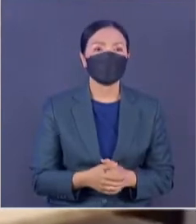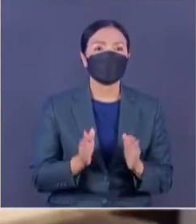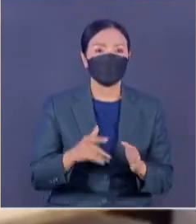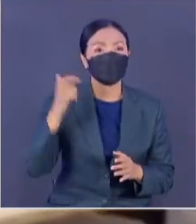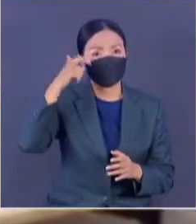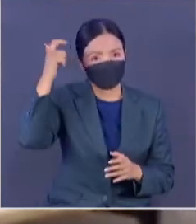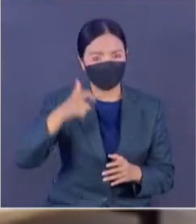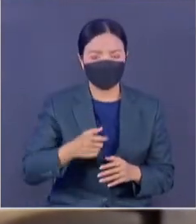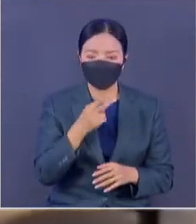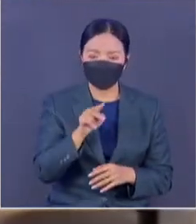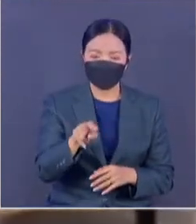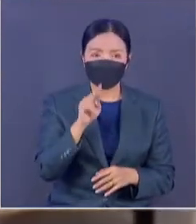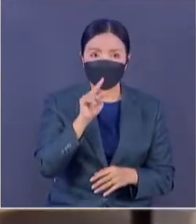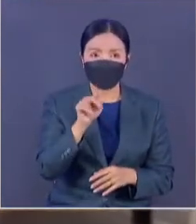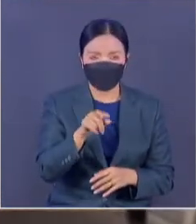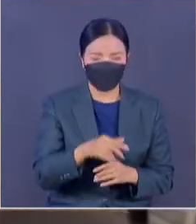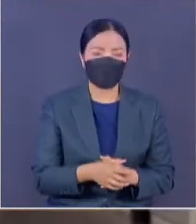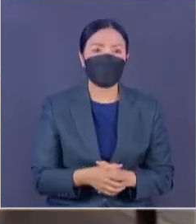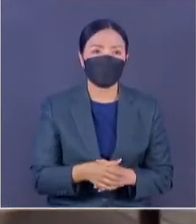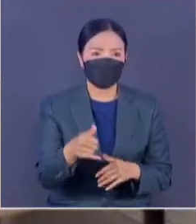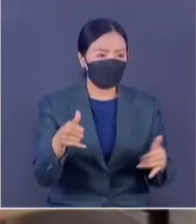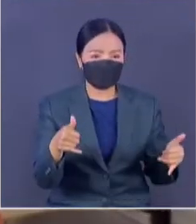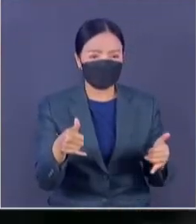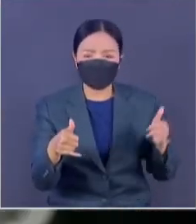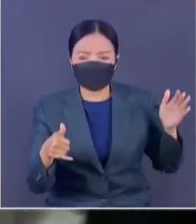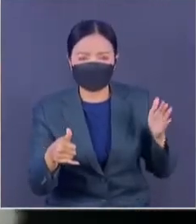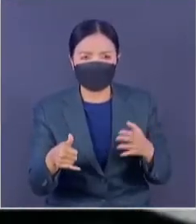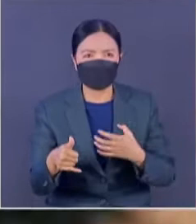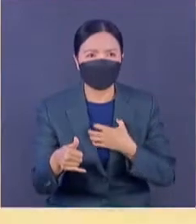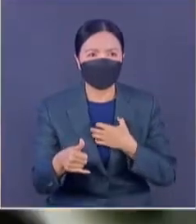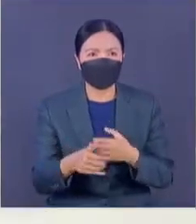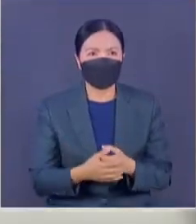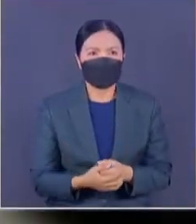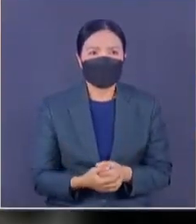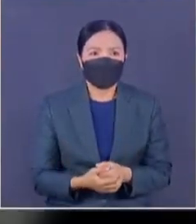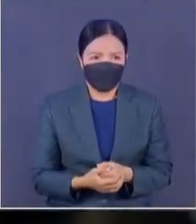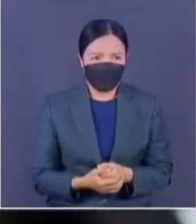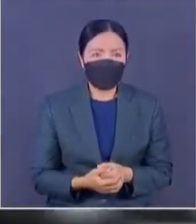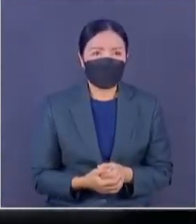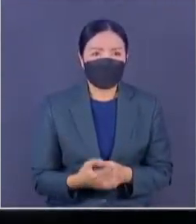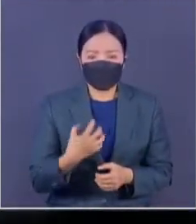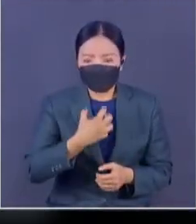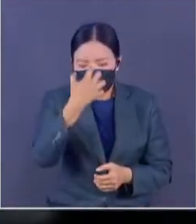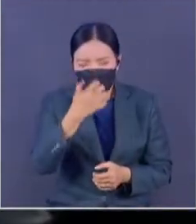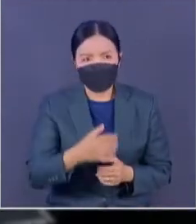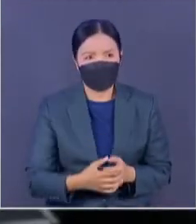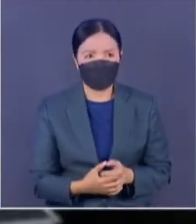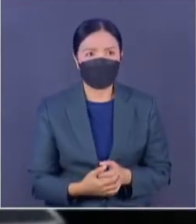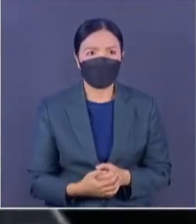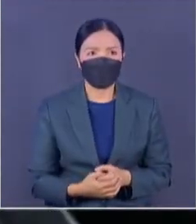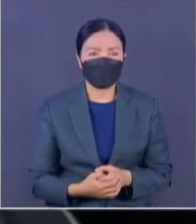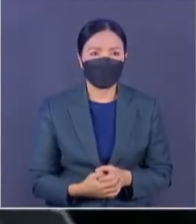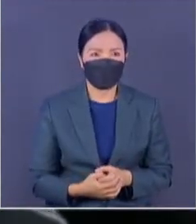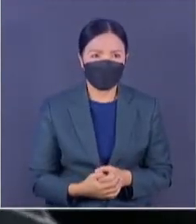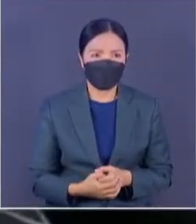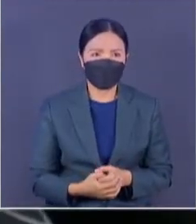ะพอเห็นหน้าผู้ก่อเหตุปั๊บเนี่ยมันทนไม่ไหวมันโกรธอ่ะเขายืนอยู่ดีๆอ่ะแล้วก็ไปตบเขาอ่ะ ก็อยู่